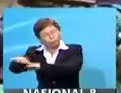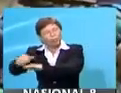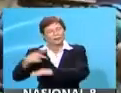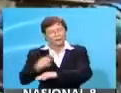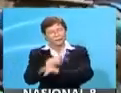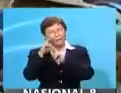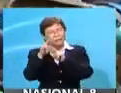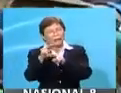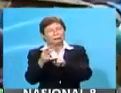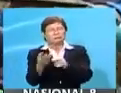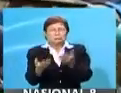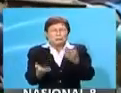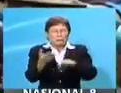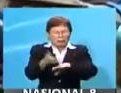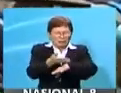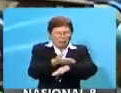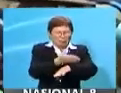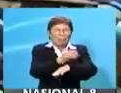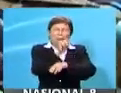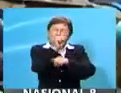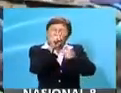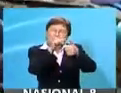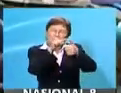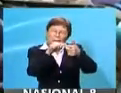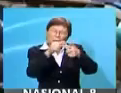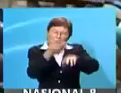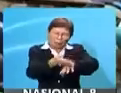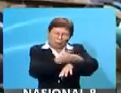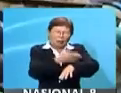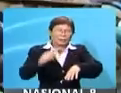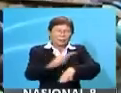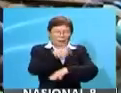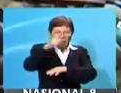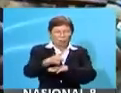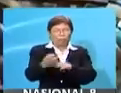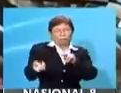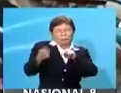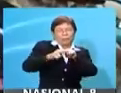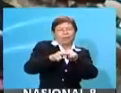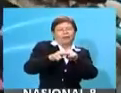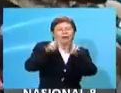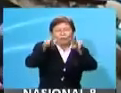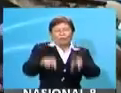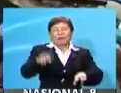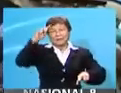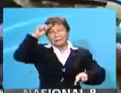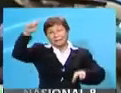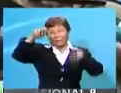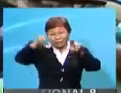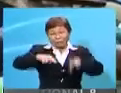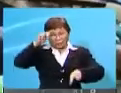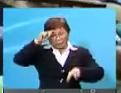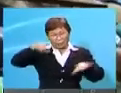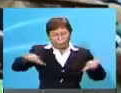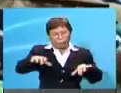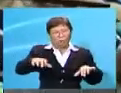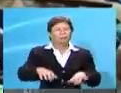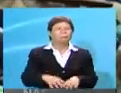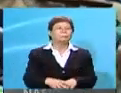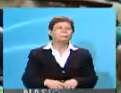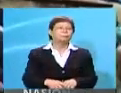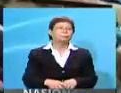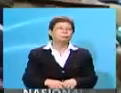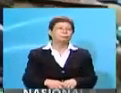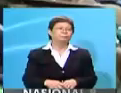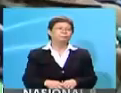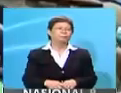semulalah untuk menambah baik beapa perkara sebab kita memang memerlukan supaya pertambahan rakyat Terengganu ni berlaku dengan kadar yang